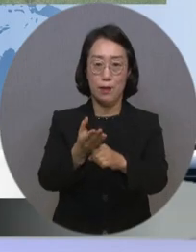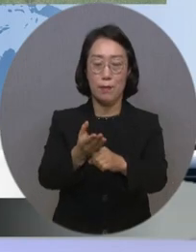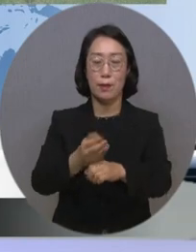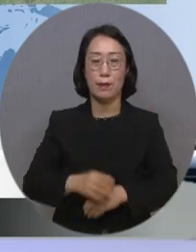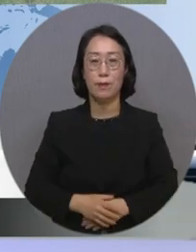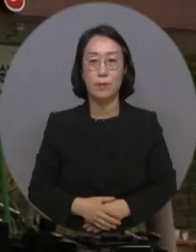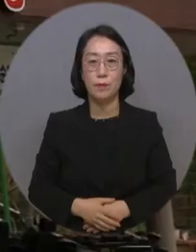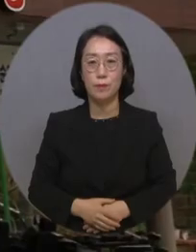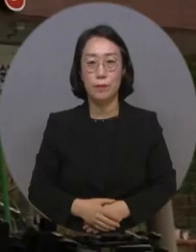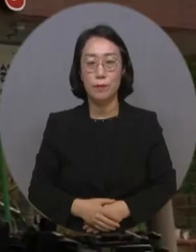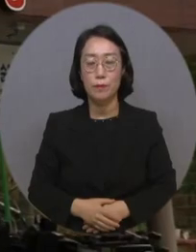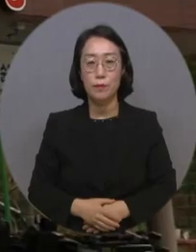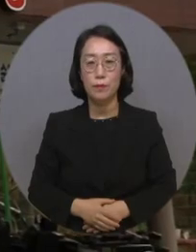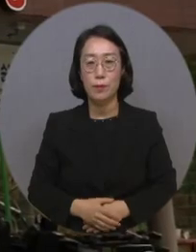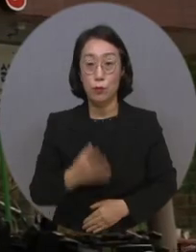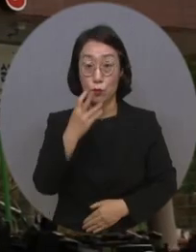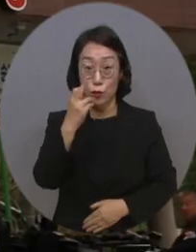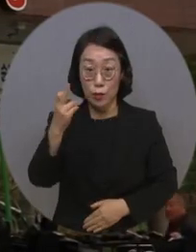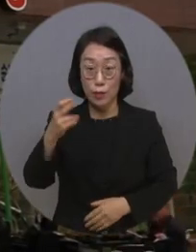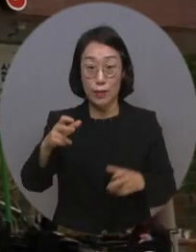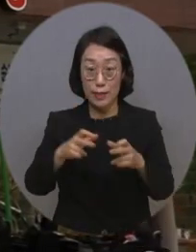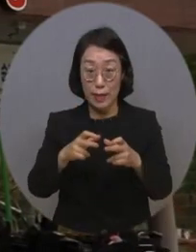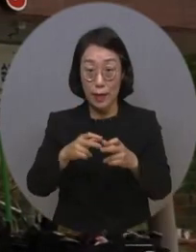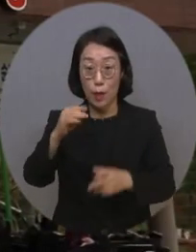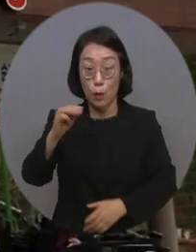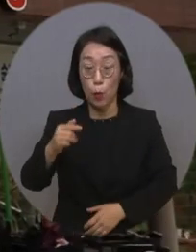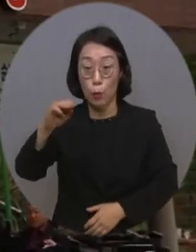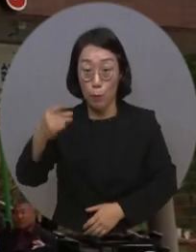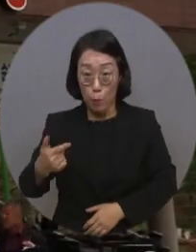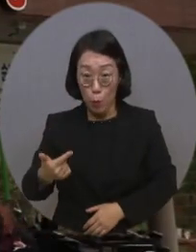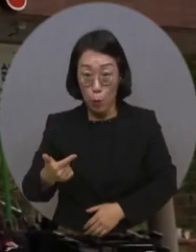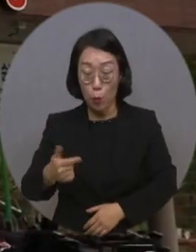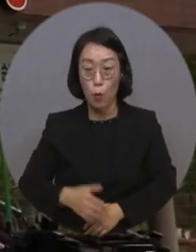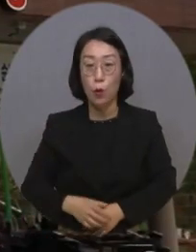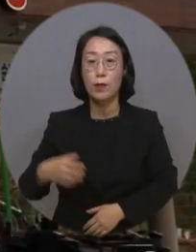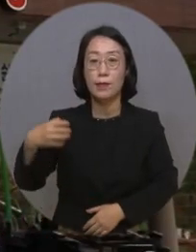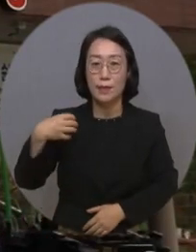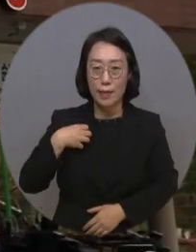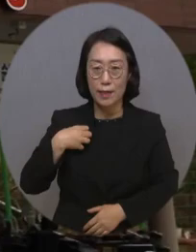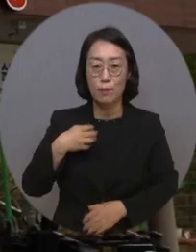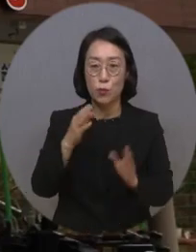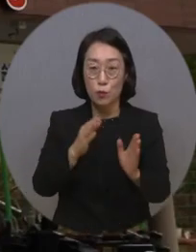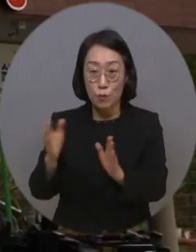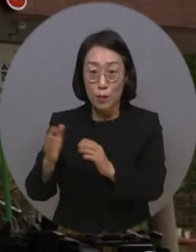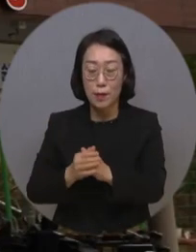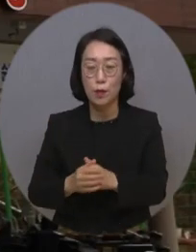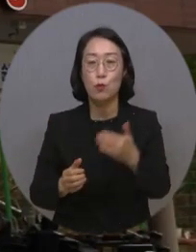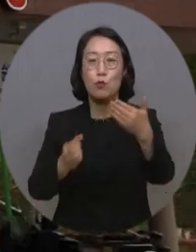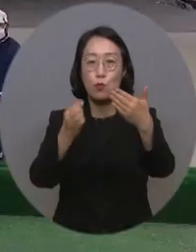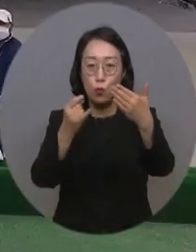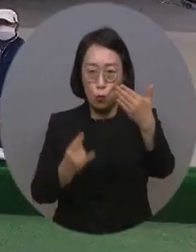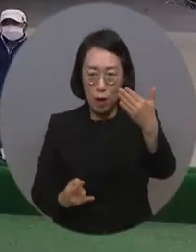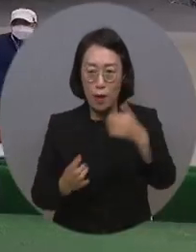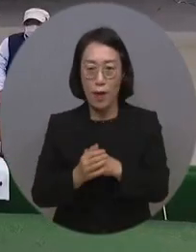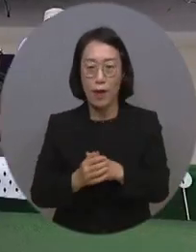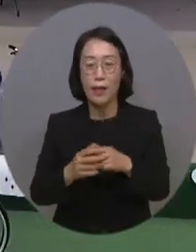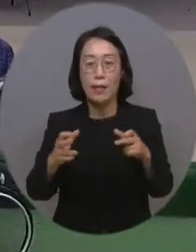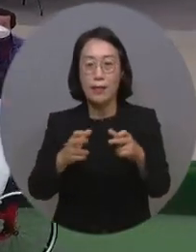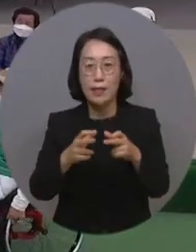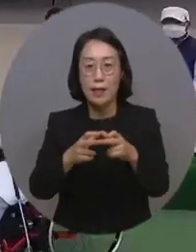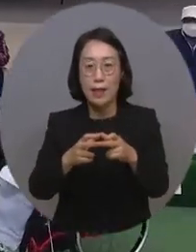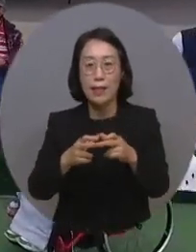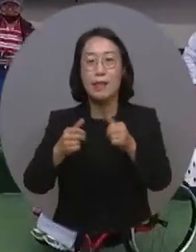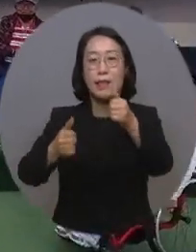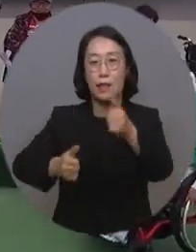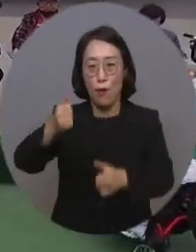다녀왔습니다. 순천시 장애인 롬볼연맹에서 주최한 제9회 전남 동북권 장애인